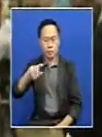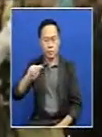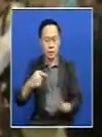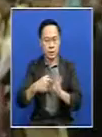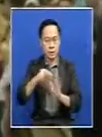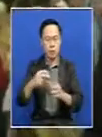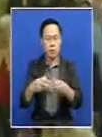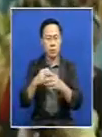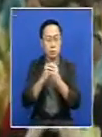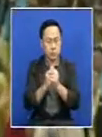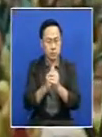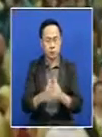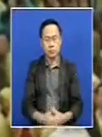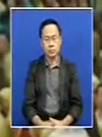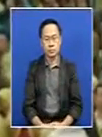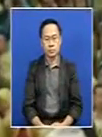ยค่ะ